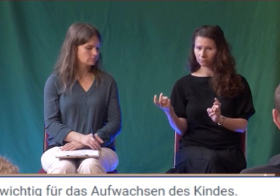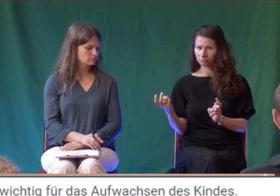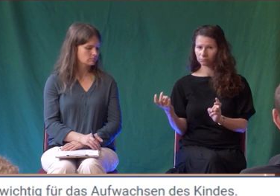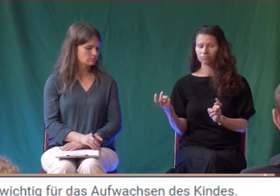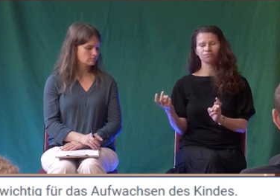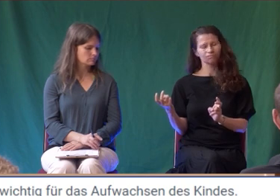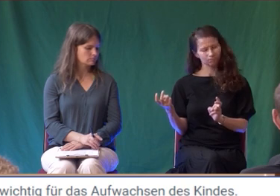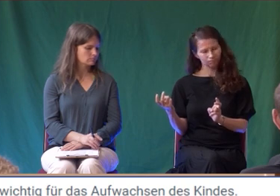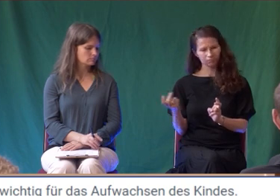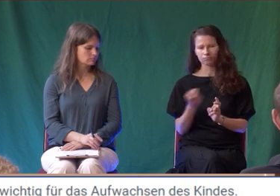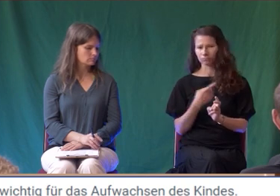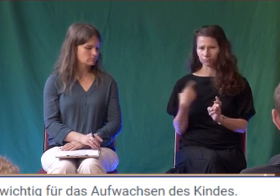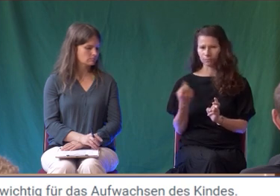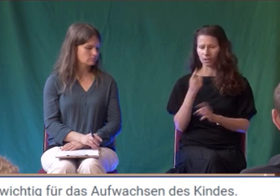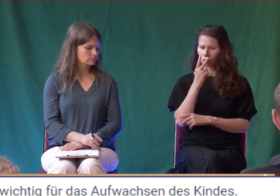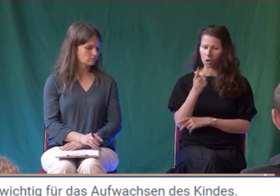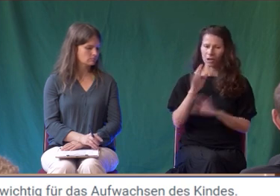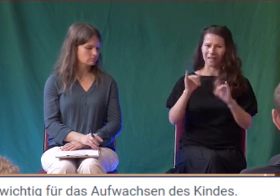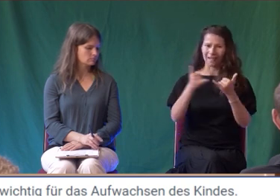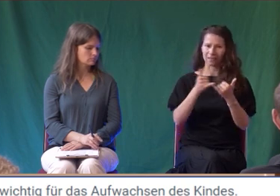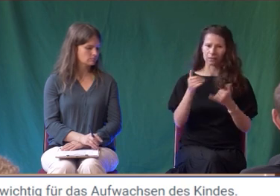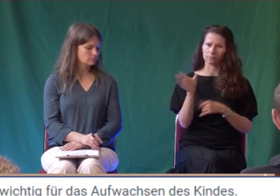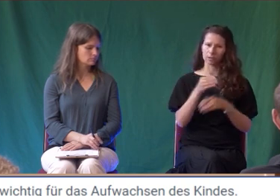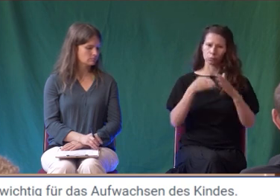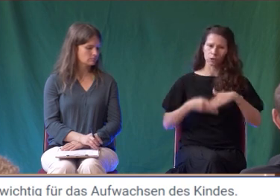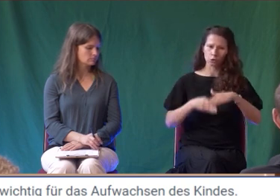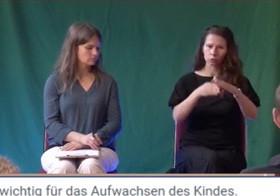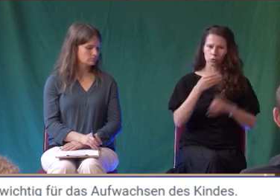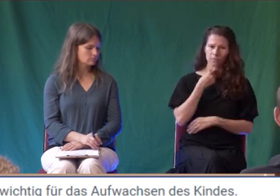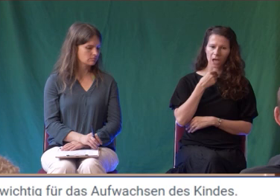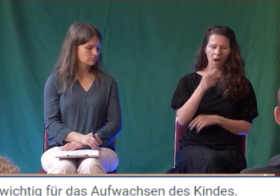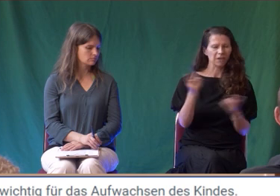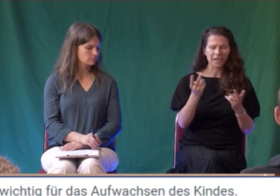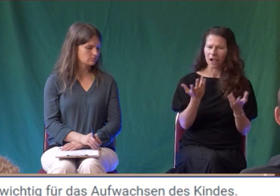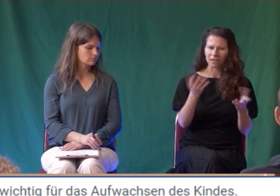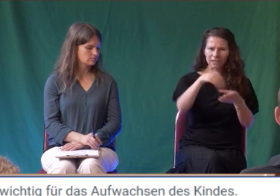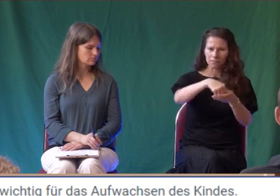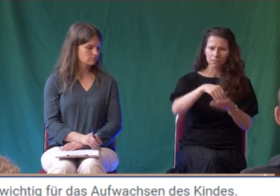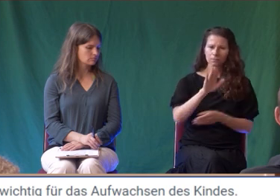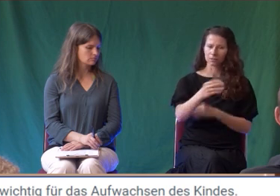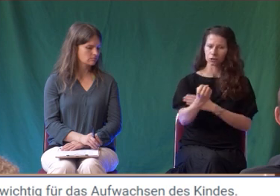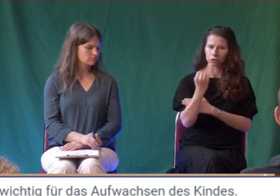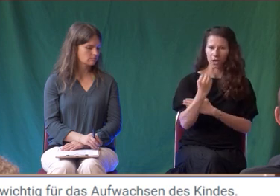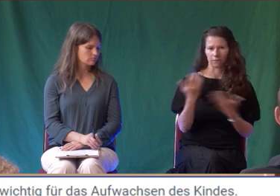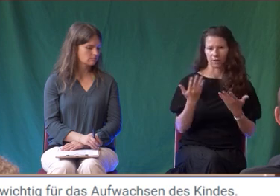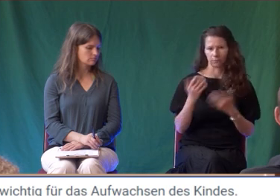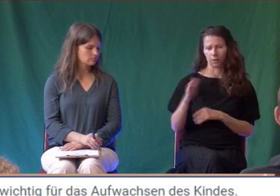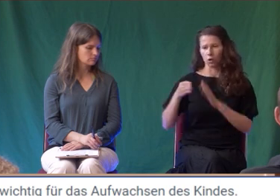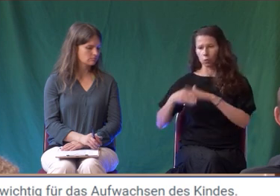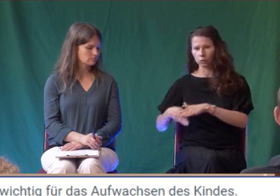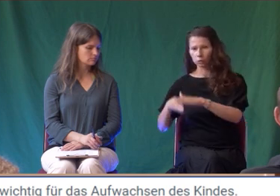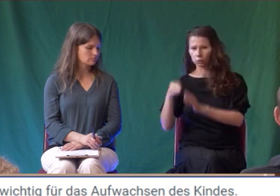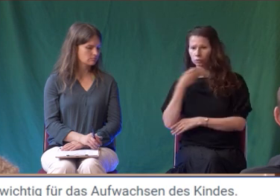Eltern mit unterstützungsbedarfen jegliche Couleur ihre Stärken haben und wo eben die unterstützungsbedarfe wirklich